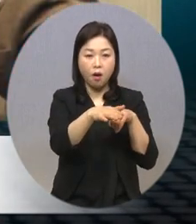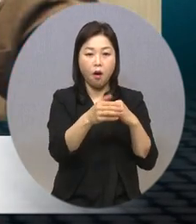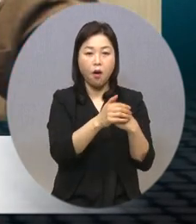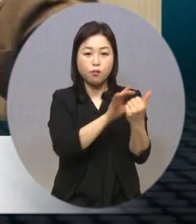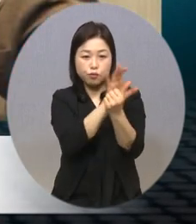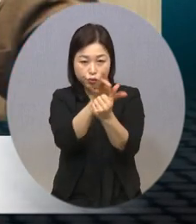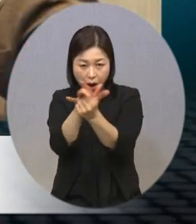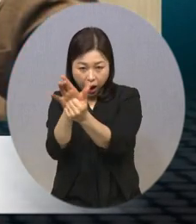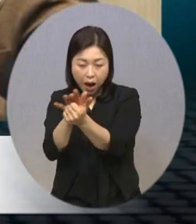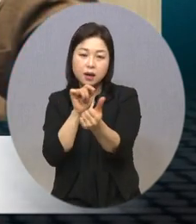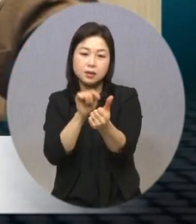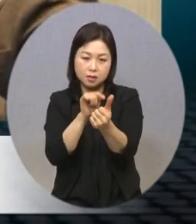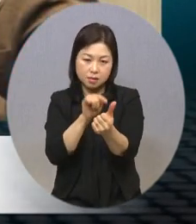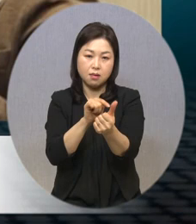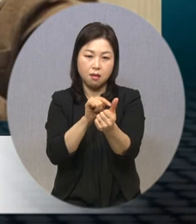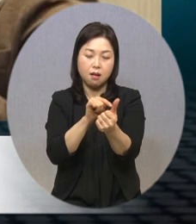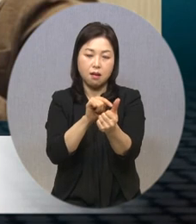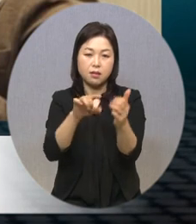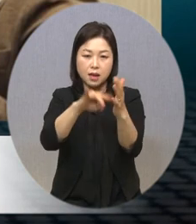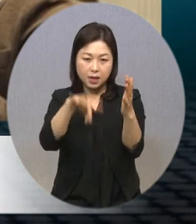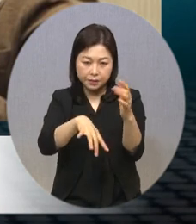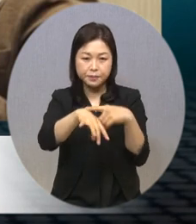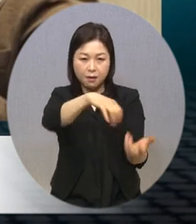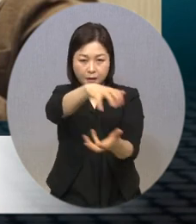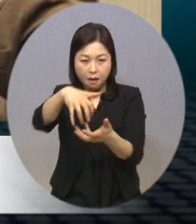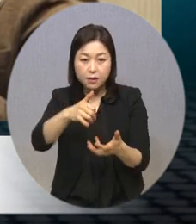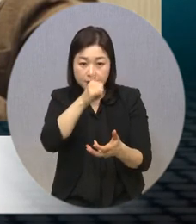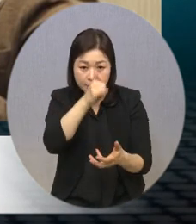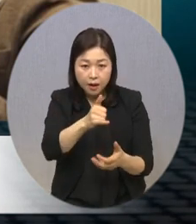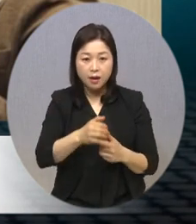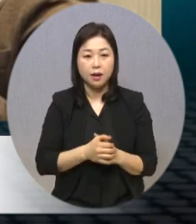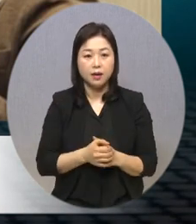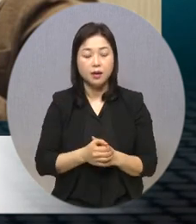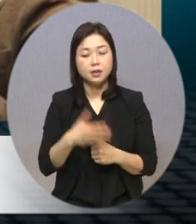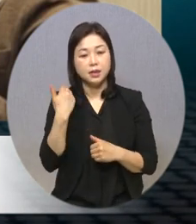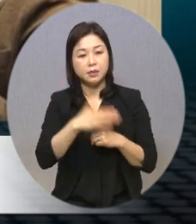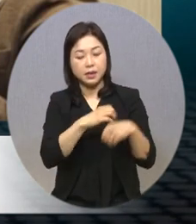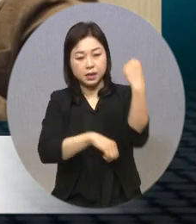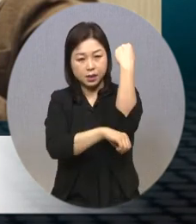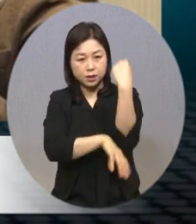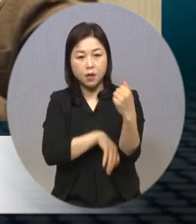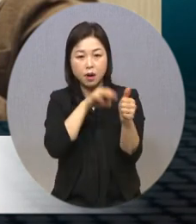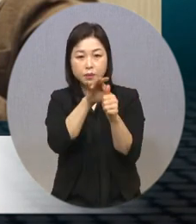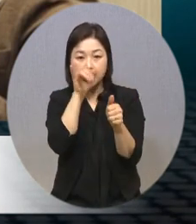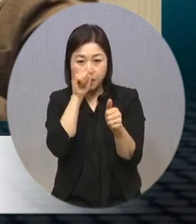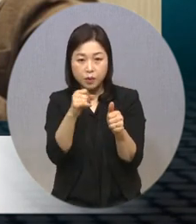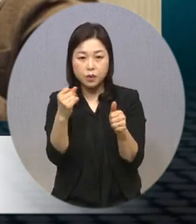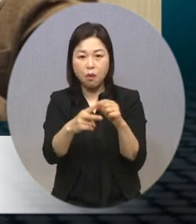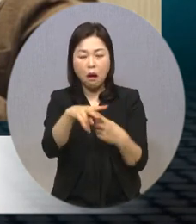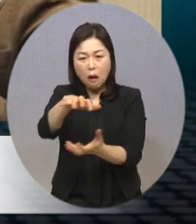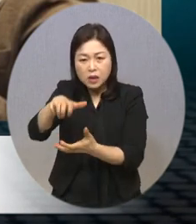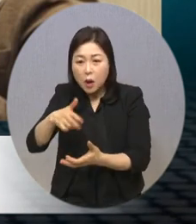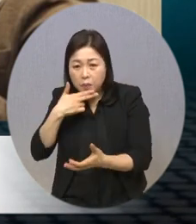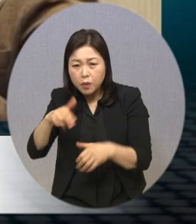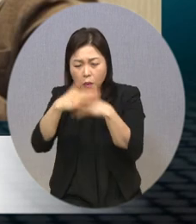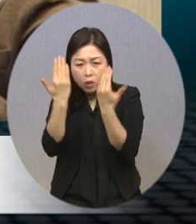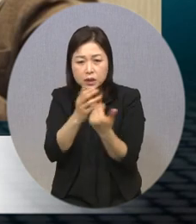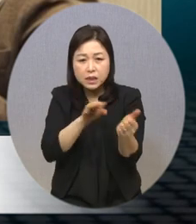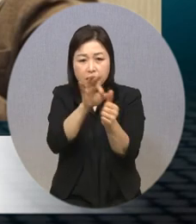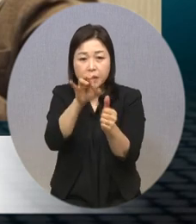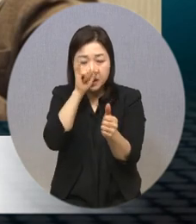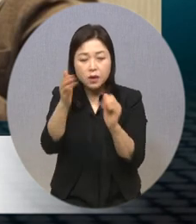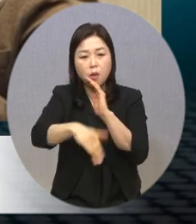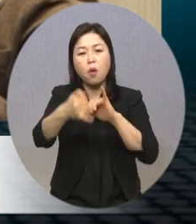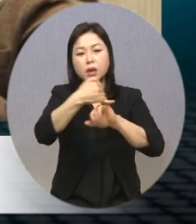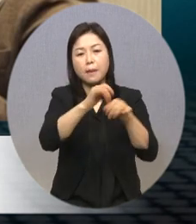하고 있거든요. 거기다가 최근에 뭐 나오는 게 뭐 기초연금도 지급을 한다. 이게 걷지도 않은 것들도 지급해주겠다는